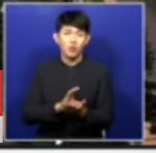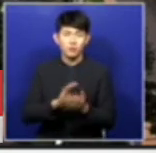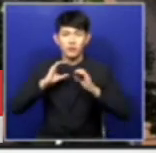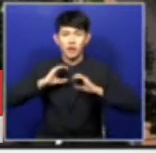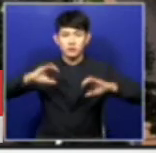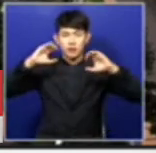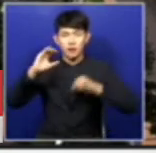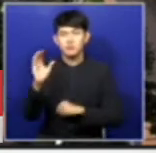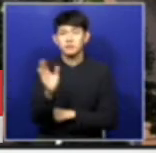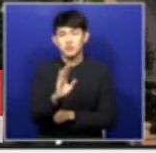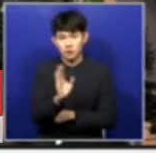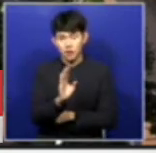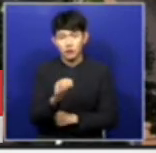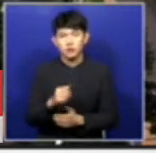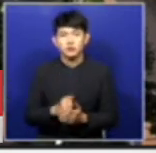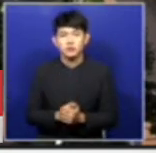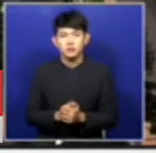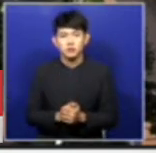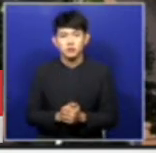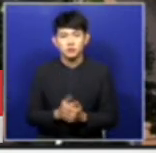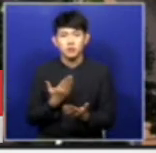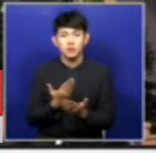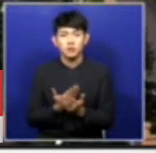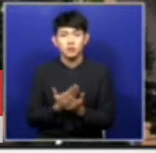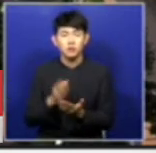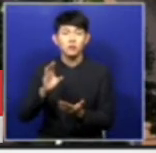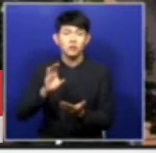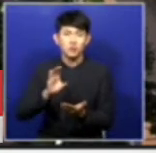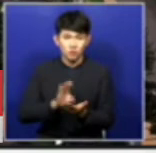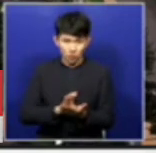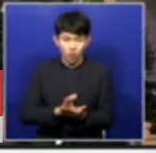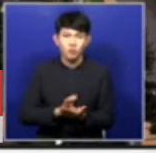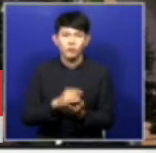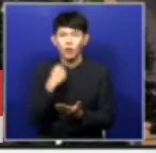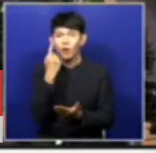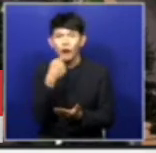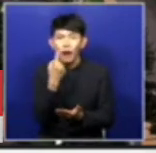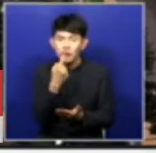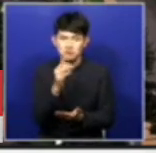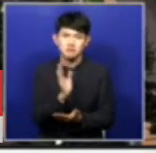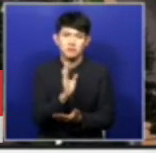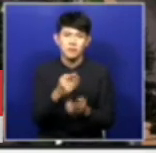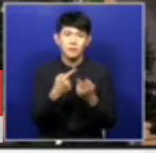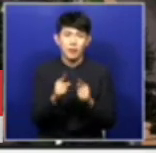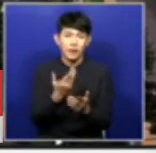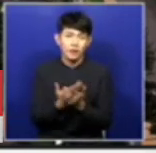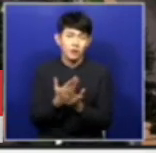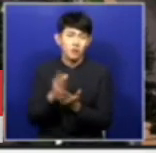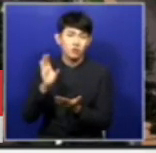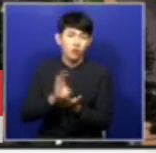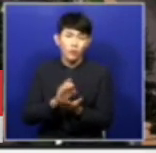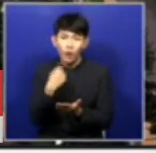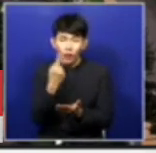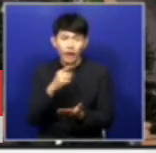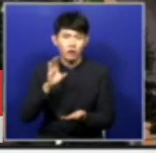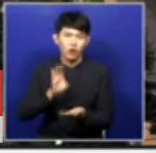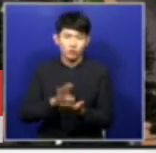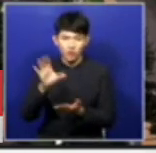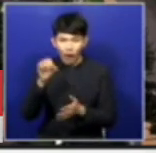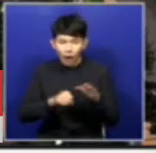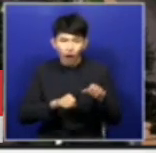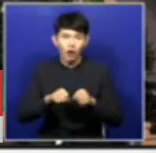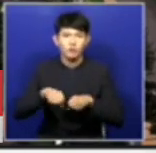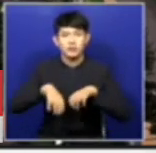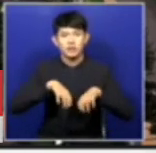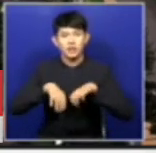การมันไม่ใช่เงินของคนใดคนหนึ่งแต่เป็นเงินที่กองทุนหามาได้แต่ถ้าเราใช้